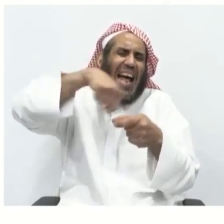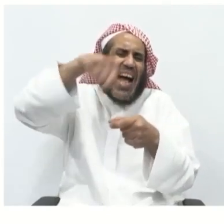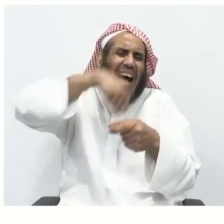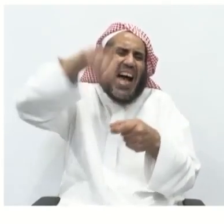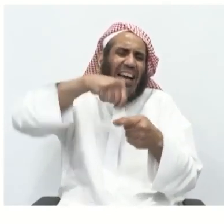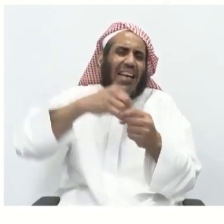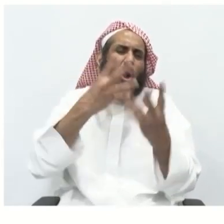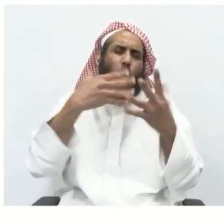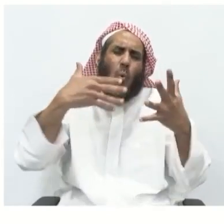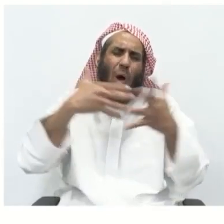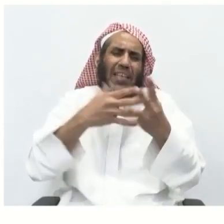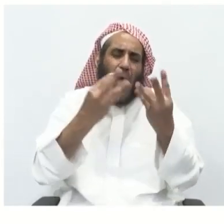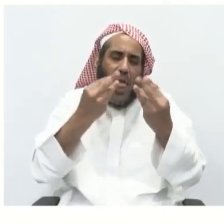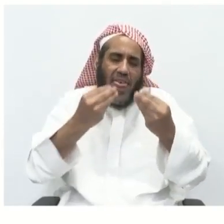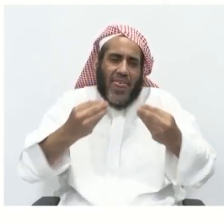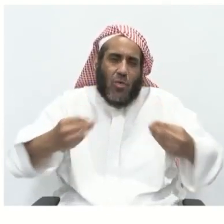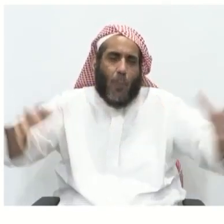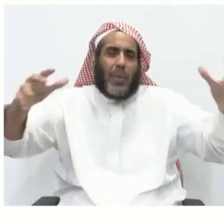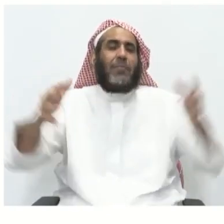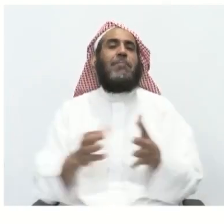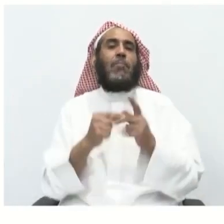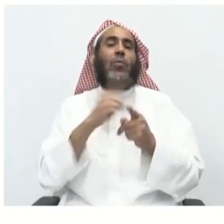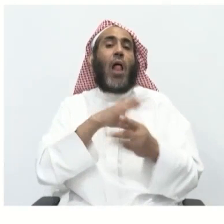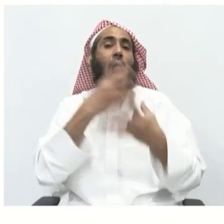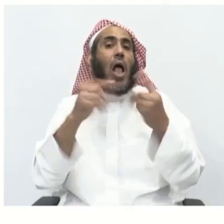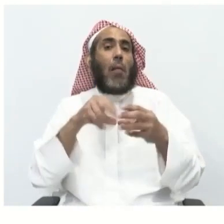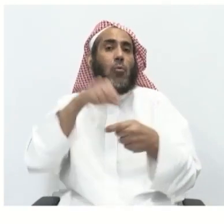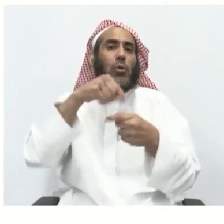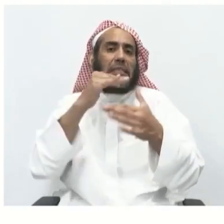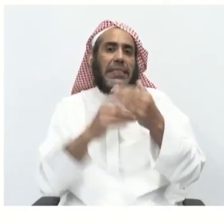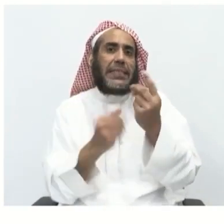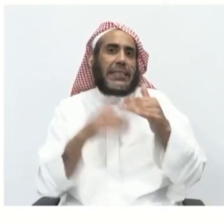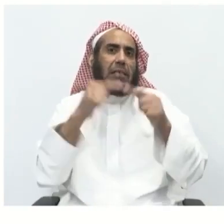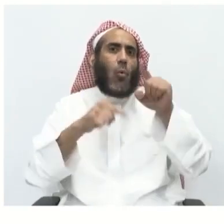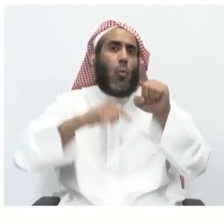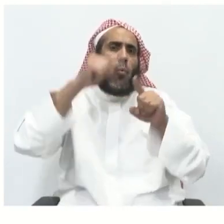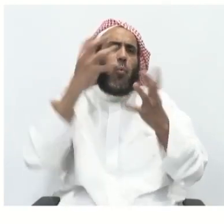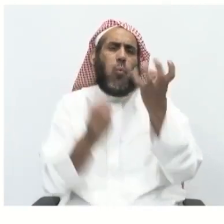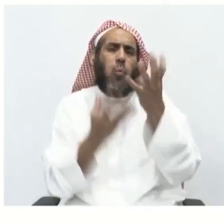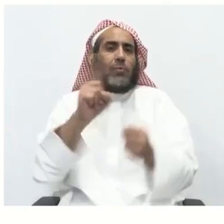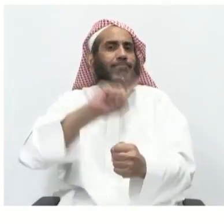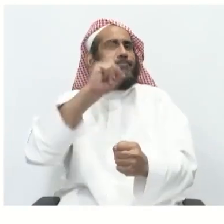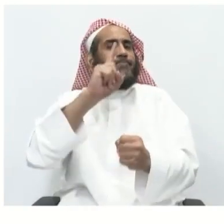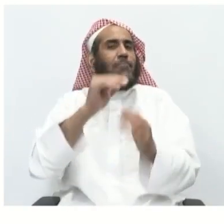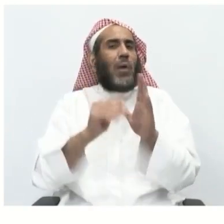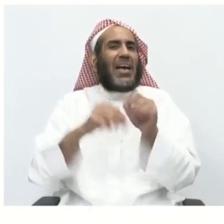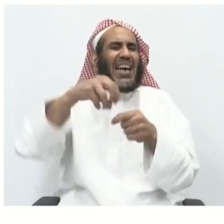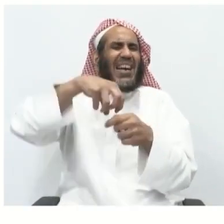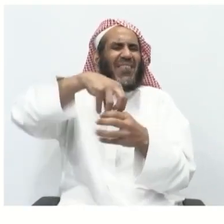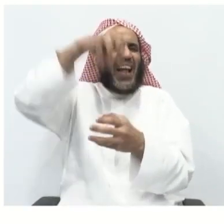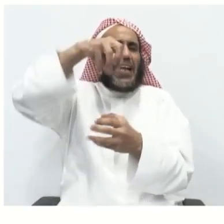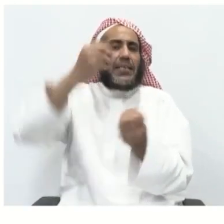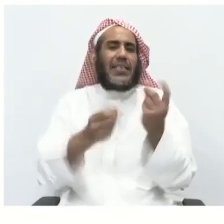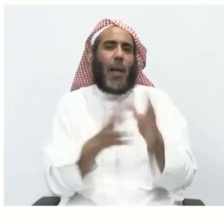حتى يذوب بعد ذلك يقول لا تدع المزيج يصل الى درجه الغليان ثم بعد ذلك ارفع الكاس عن